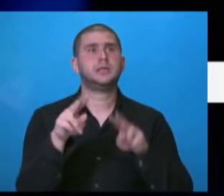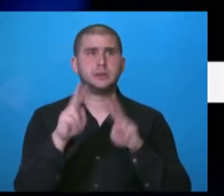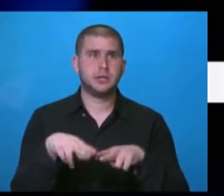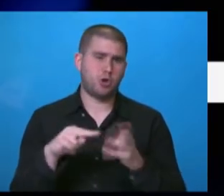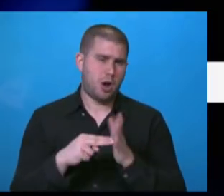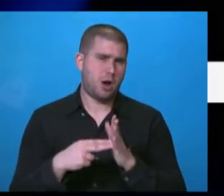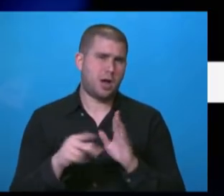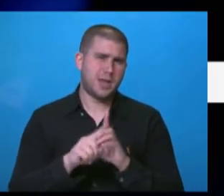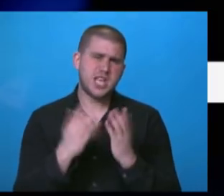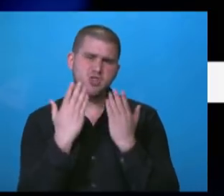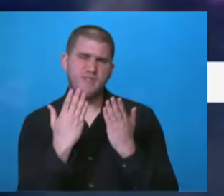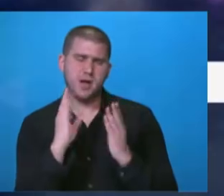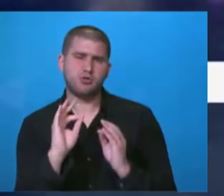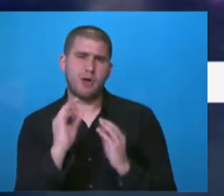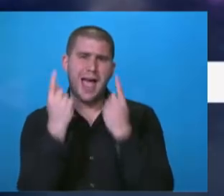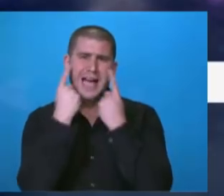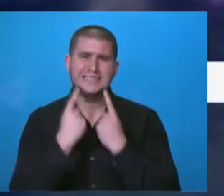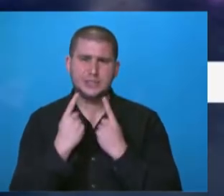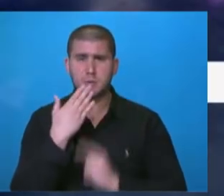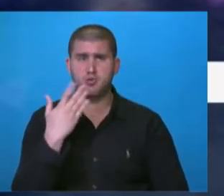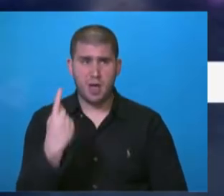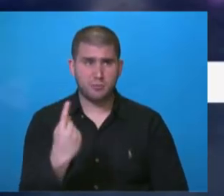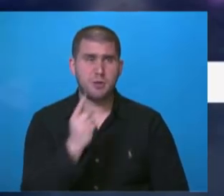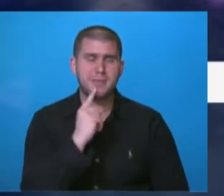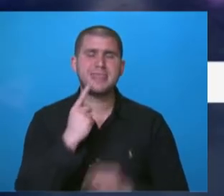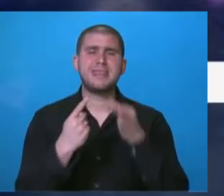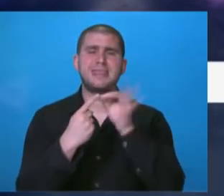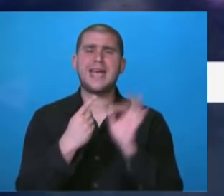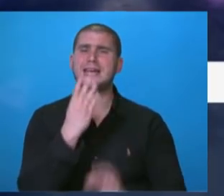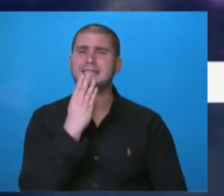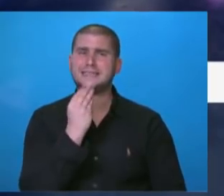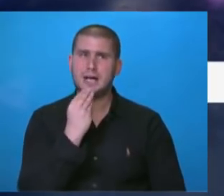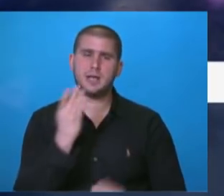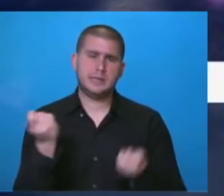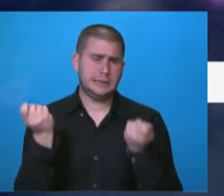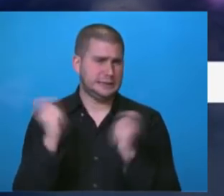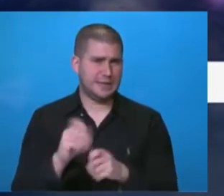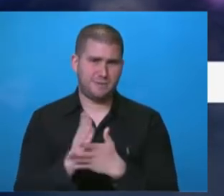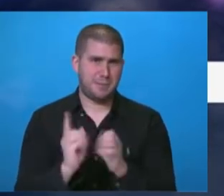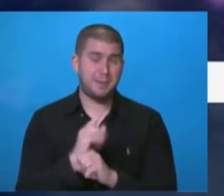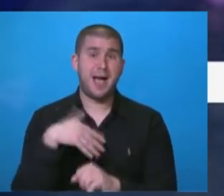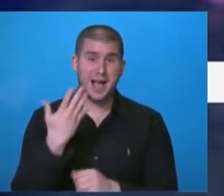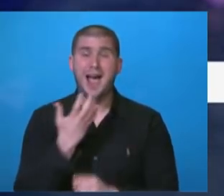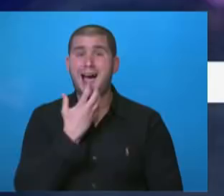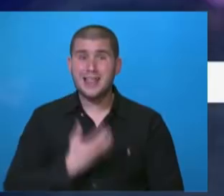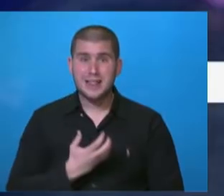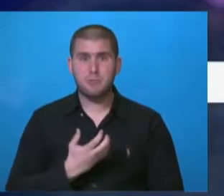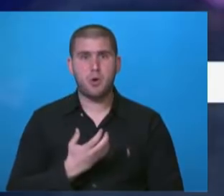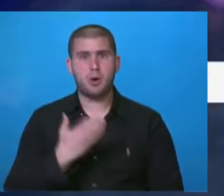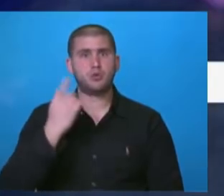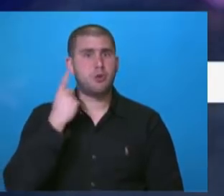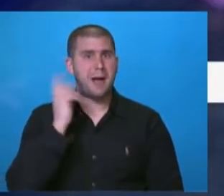פרטי באיזושהי ישיבה של החסידות בירושלים. נר ישראל. נר ישראל. שנסגרה שם, כבר בינתיים. נסגרה לאחר שהאדמו"ר נודע לו על הסיפורים